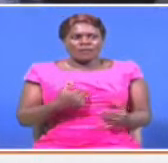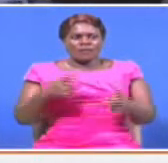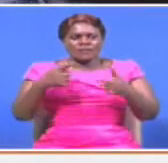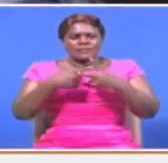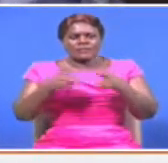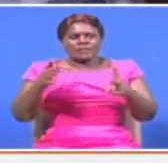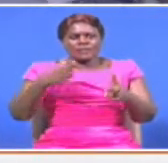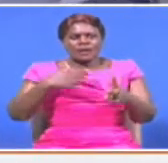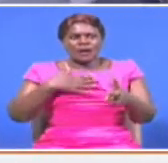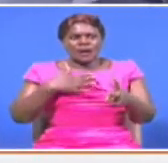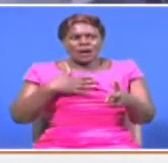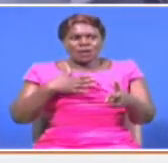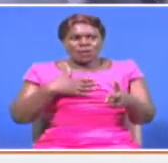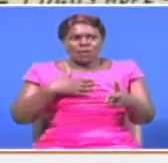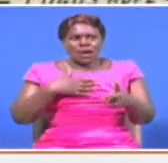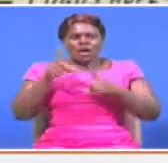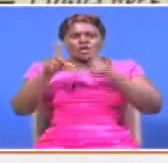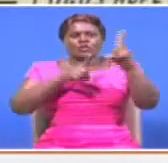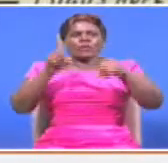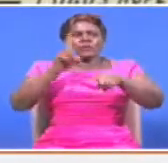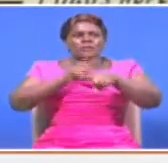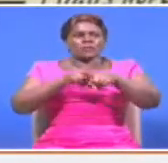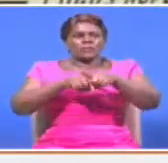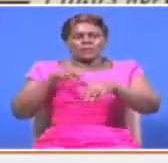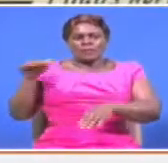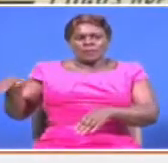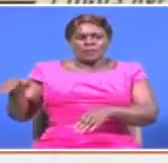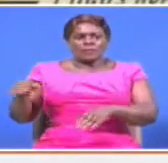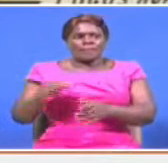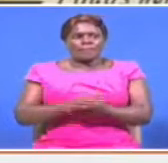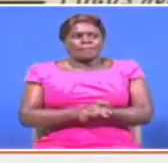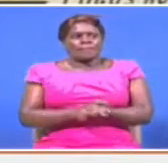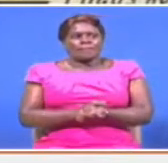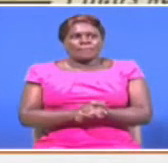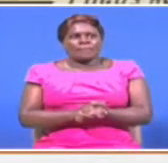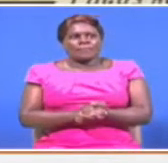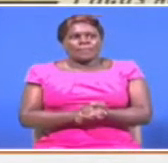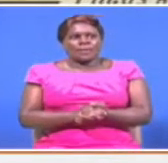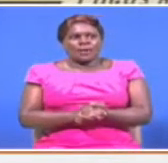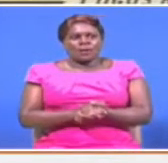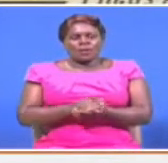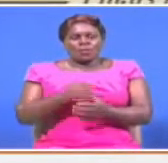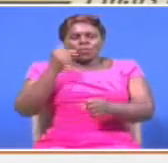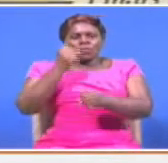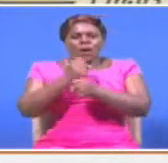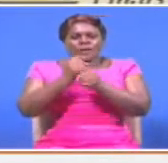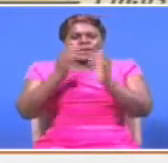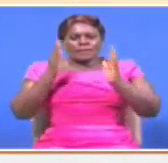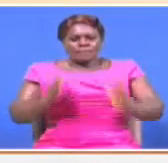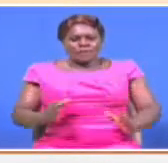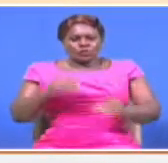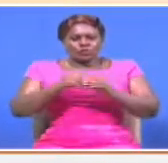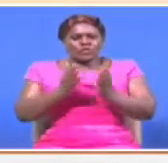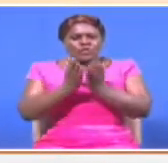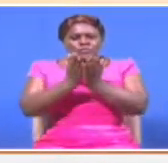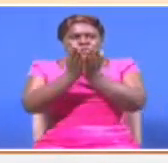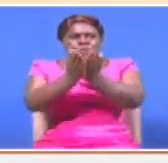started our tourism season a bit earlier. Kwa mjibu wa Constanza Figueroa, mmoja wa wafanyakazi katika meli